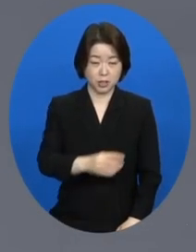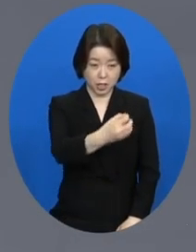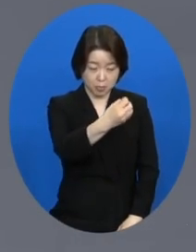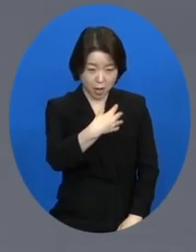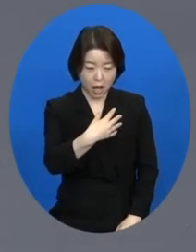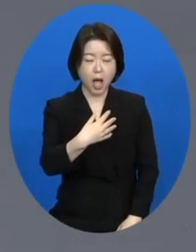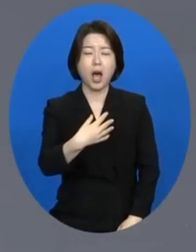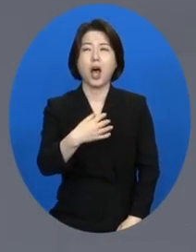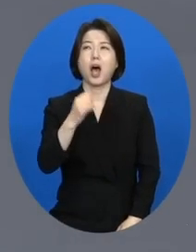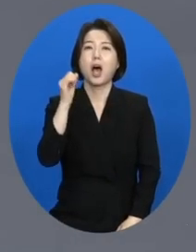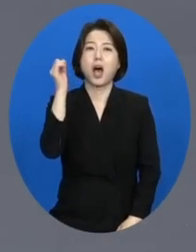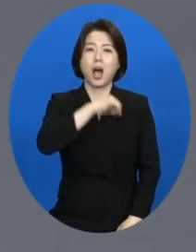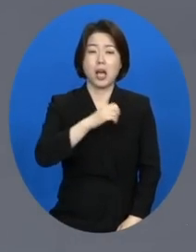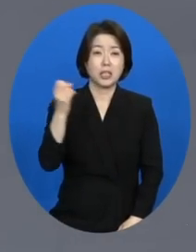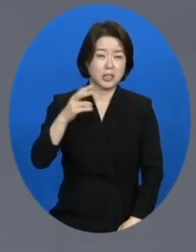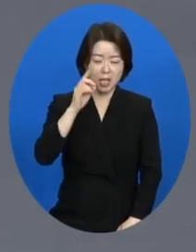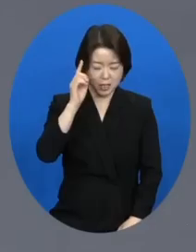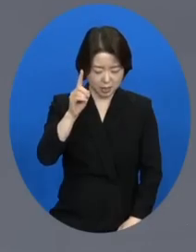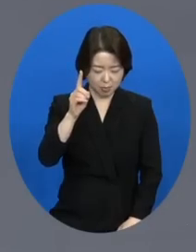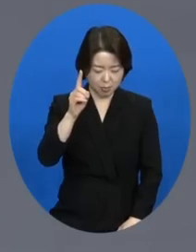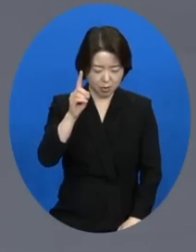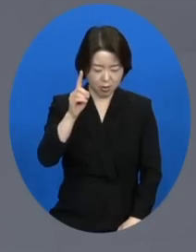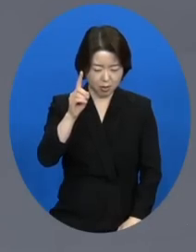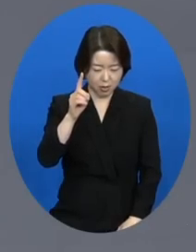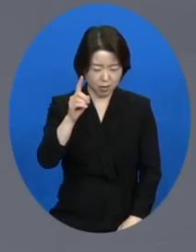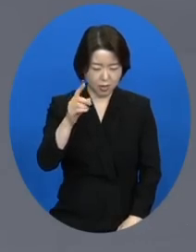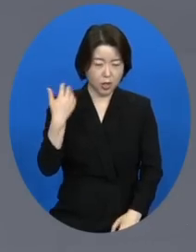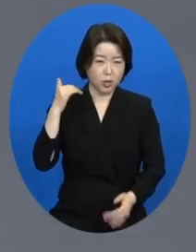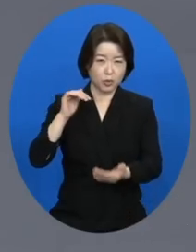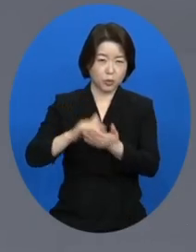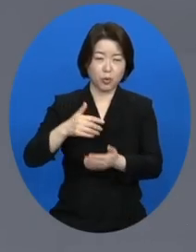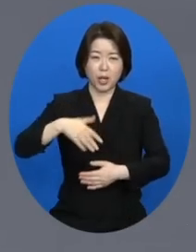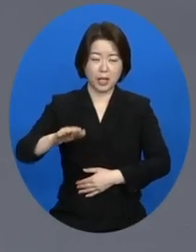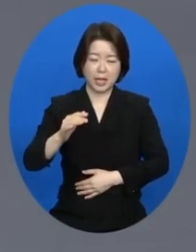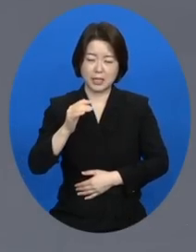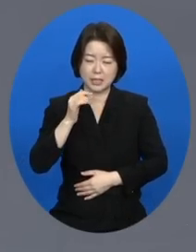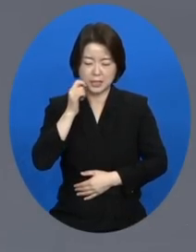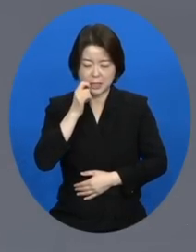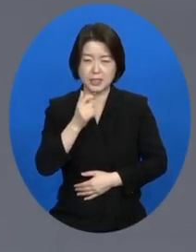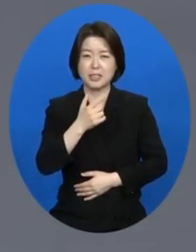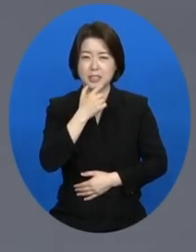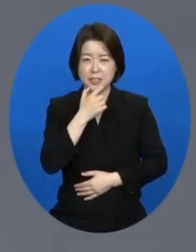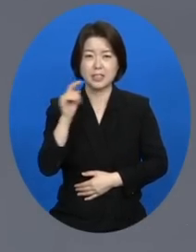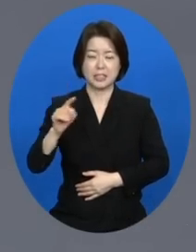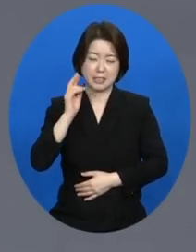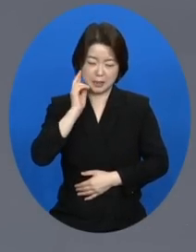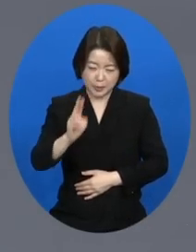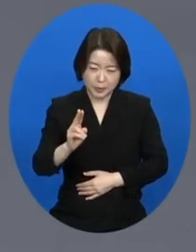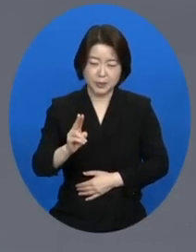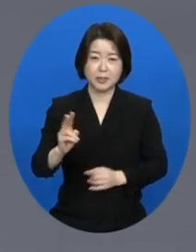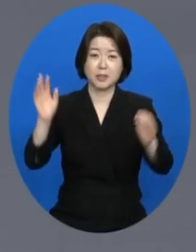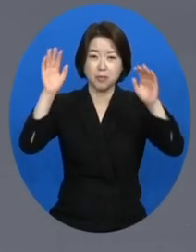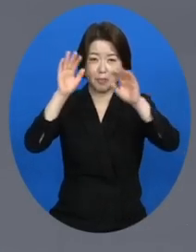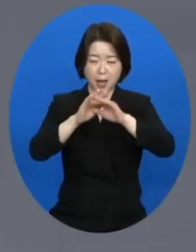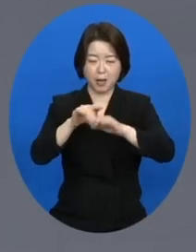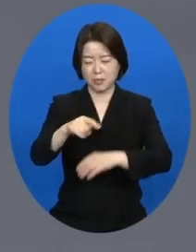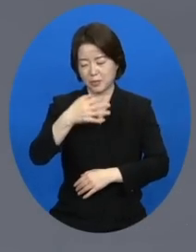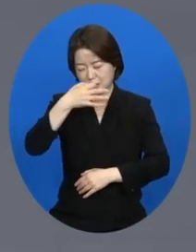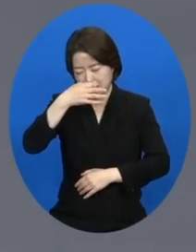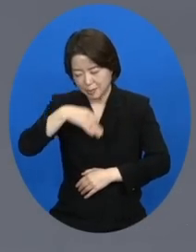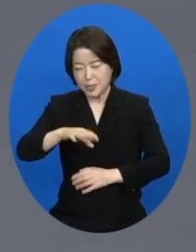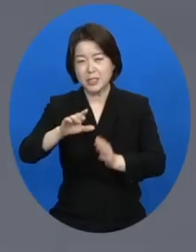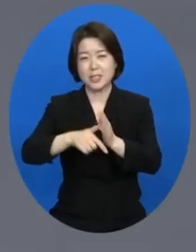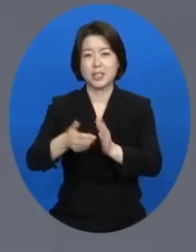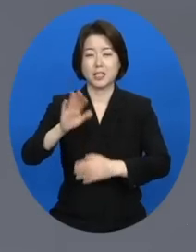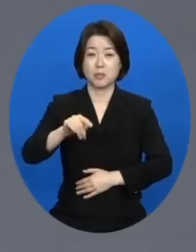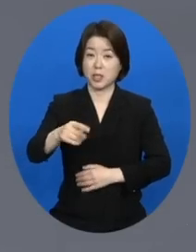다시 한번 말씀드린 대로 다시 돌아가고 싶지 않은 끔찍한 구덩이, 끔찍한 밤이었지만 그